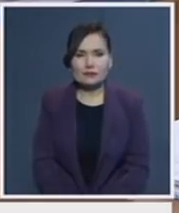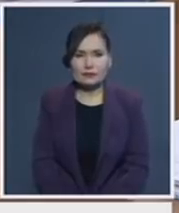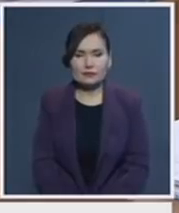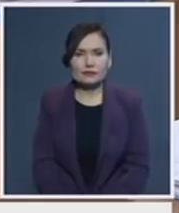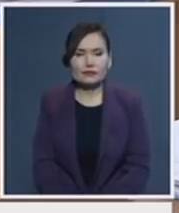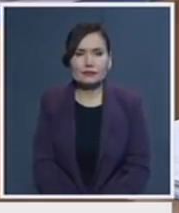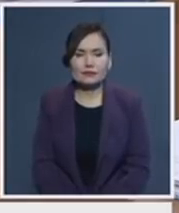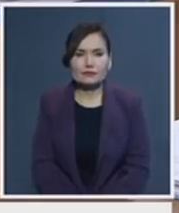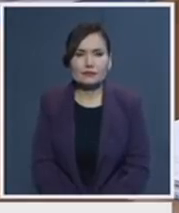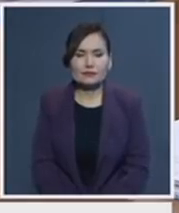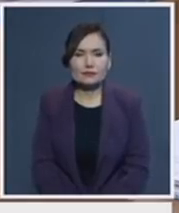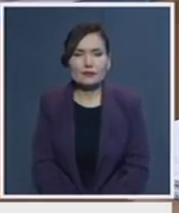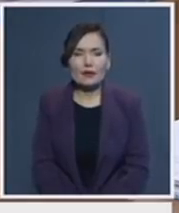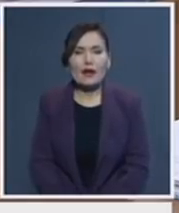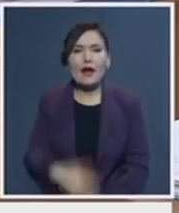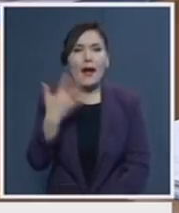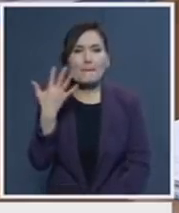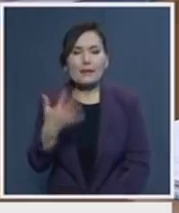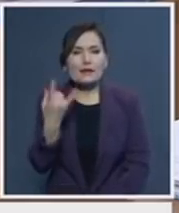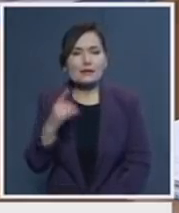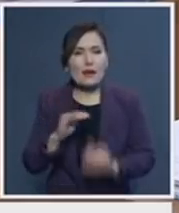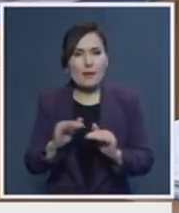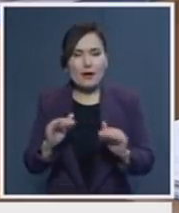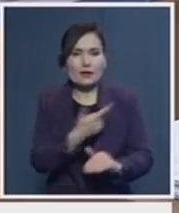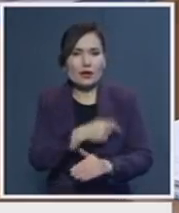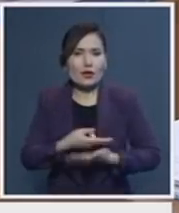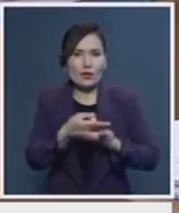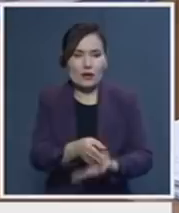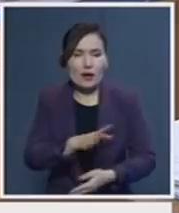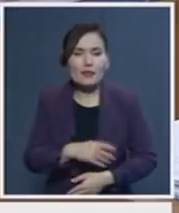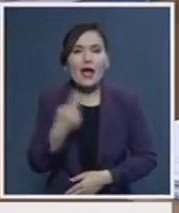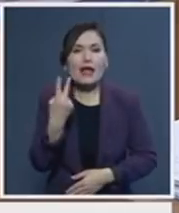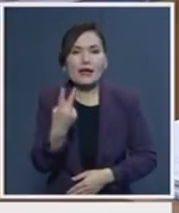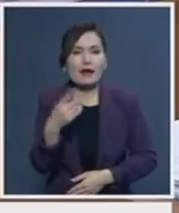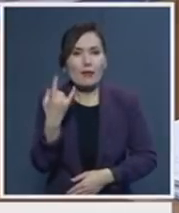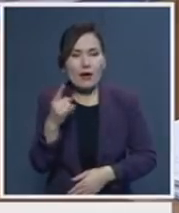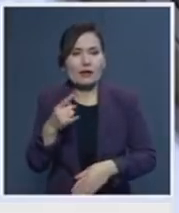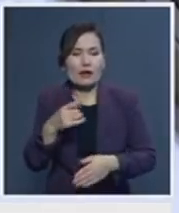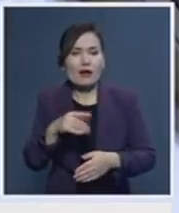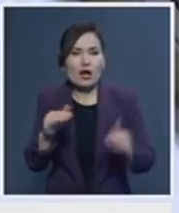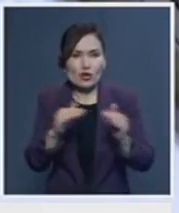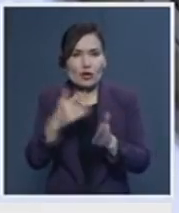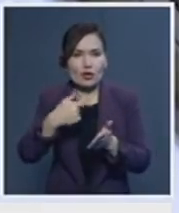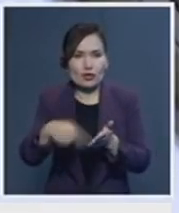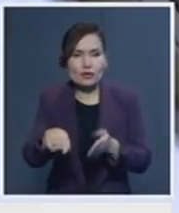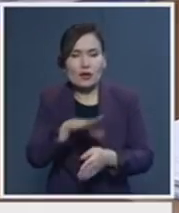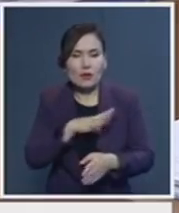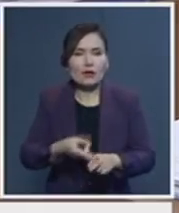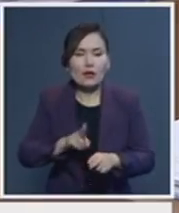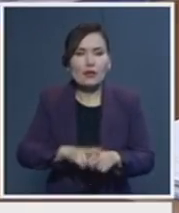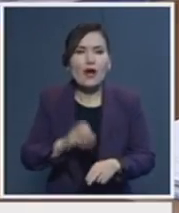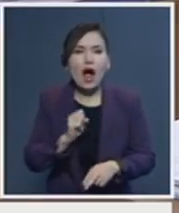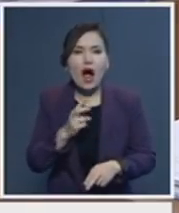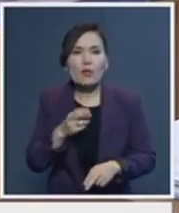время, двое уже выписаны. Бесеуі стационарлы ем алып жүр, екеуі үйлеріне жіберілді. Жағдайлары тұрақты. Бірінші ауырған бала